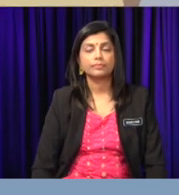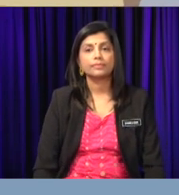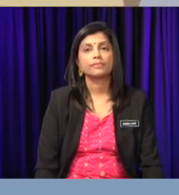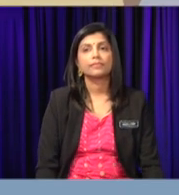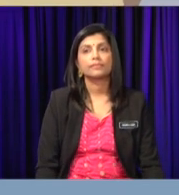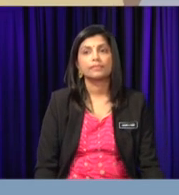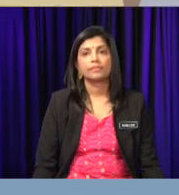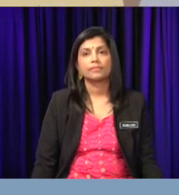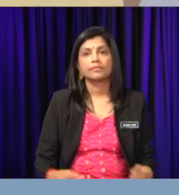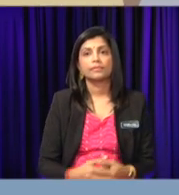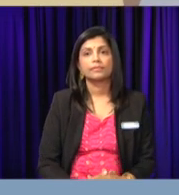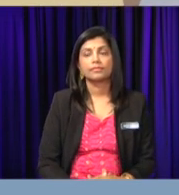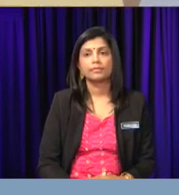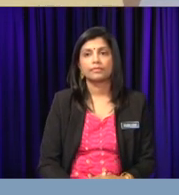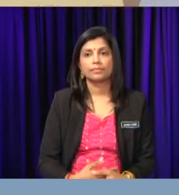tadi